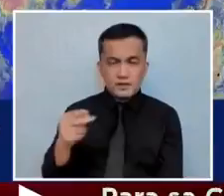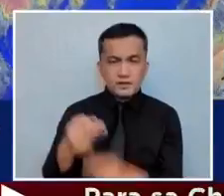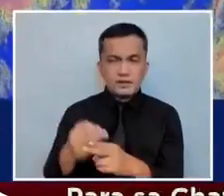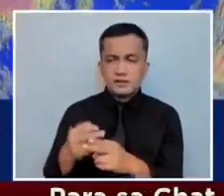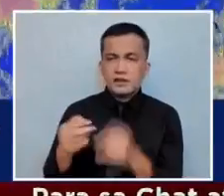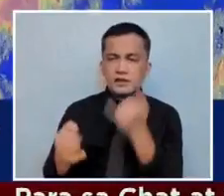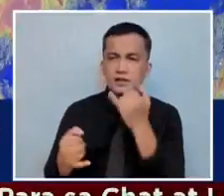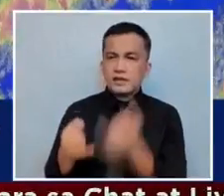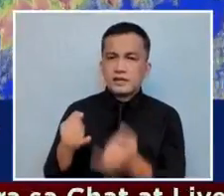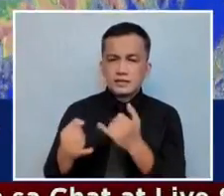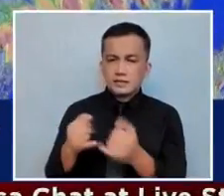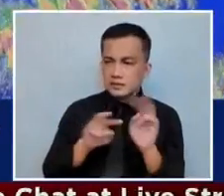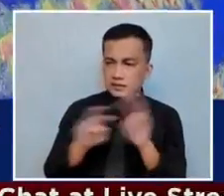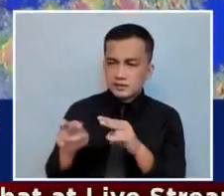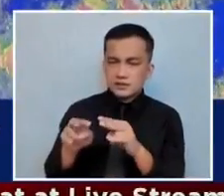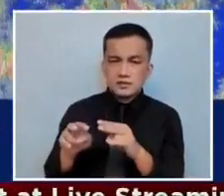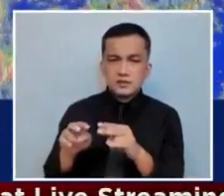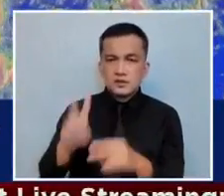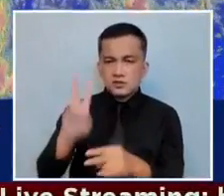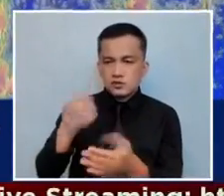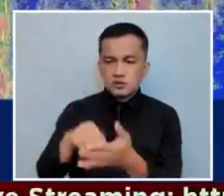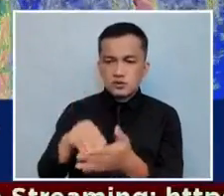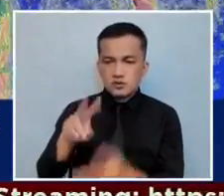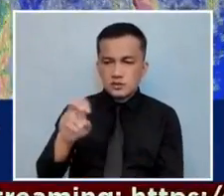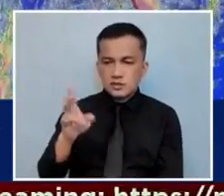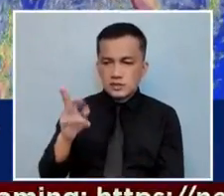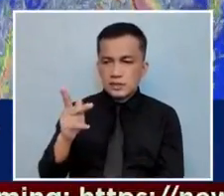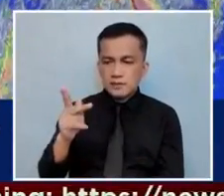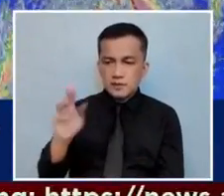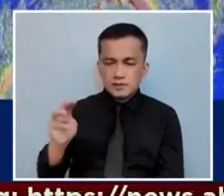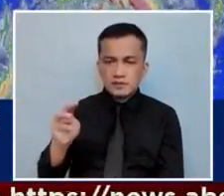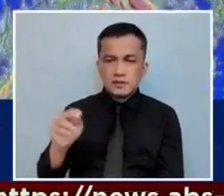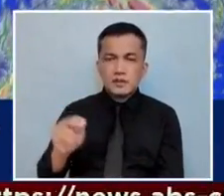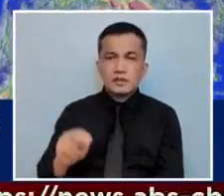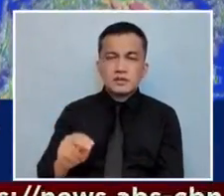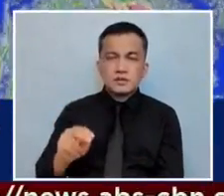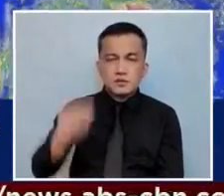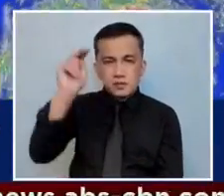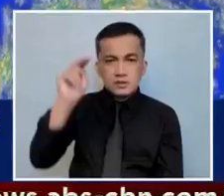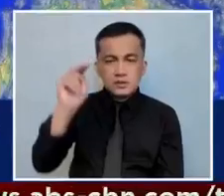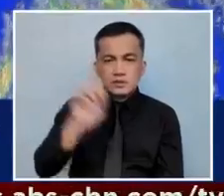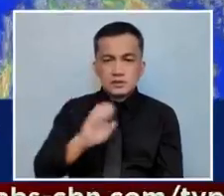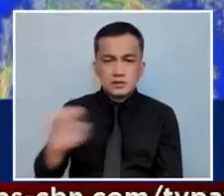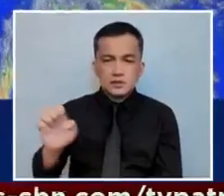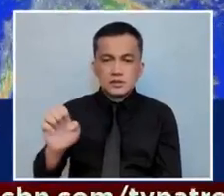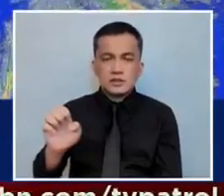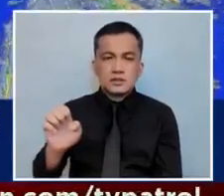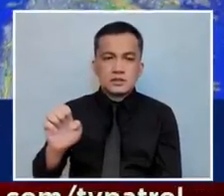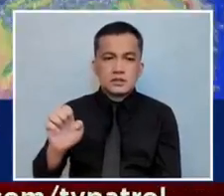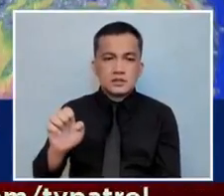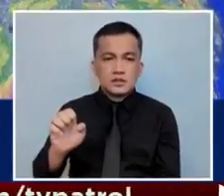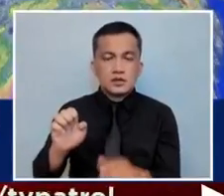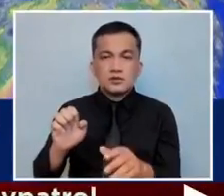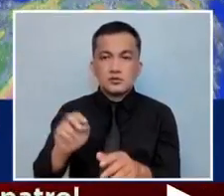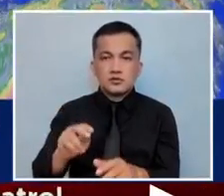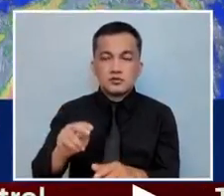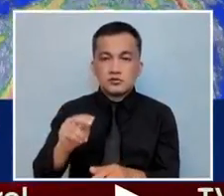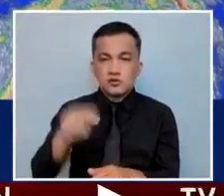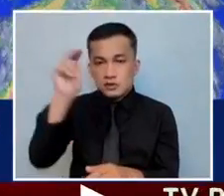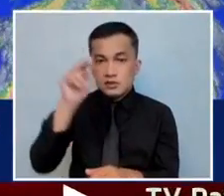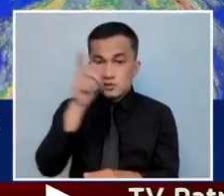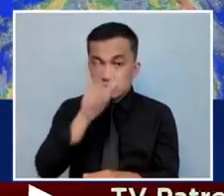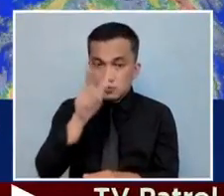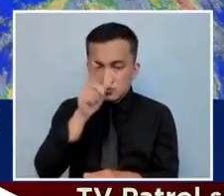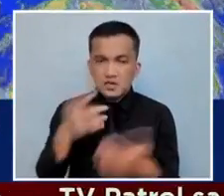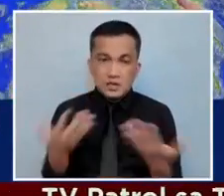sa na mahigit 2,200 kilometers hilaga-silangan ng extreme northern Luzon. Sa ngayon ay wala pa itong epekto sa